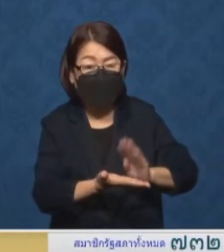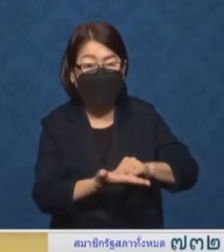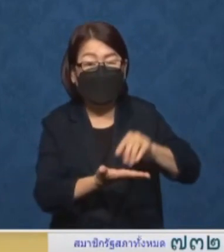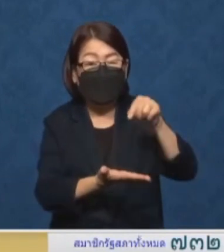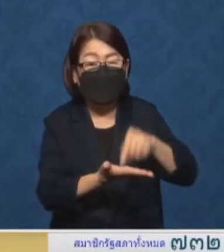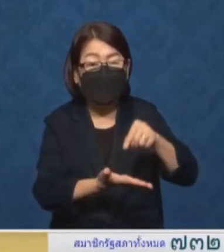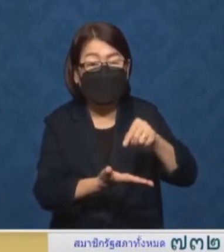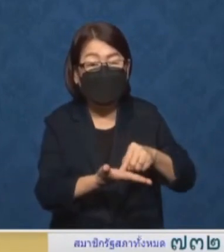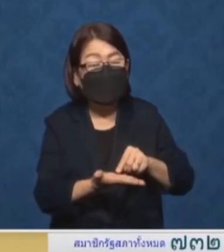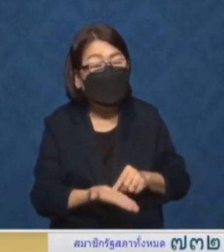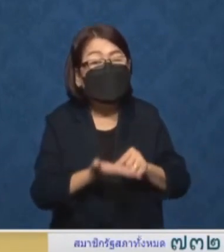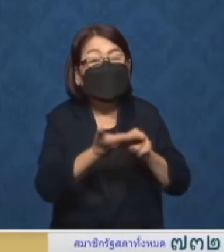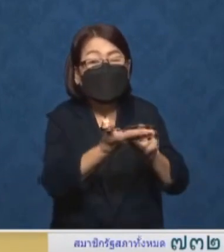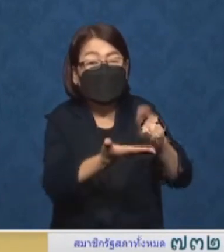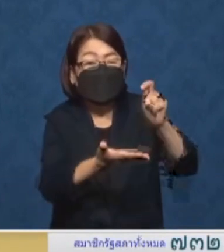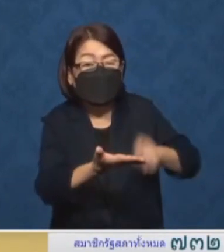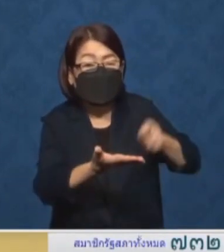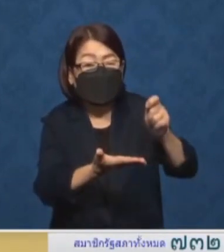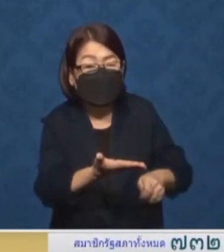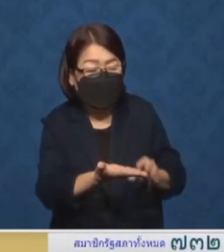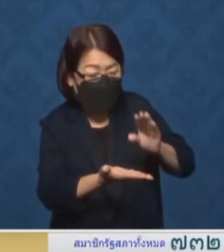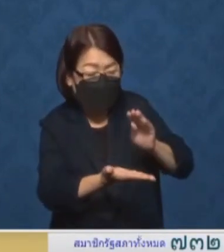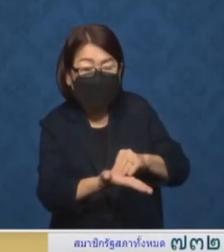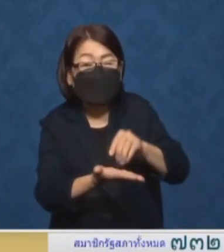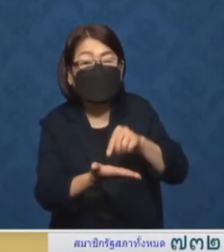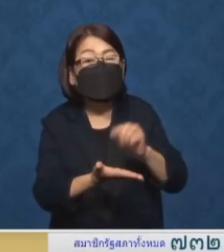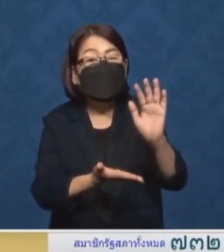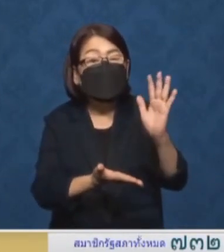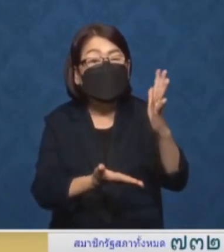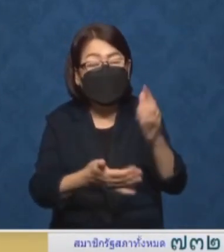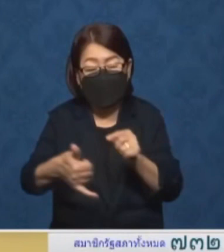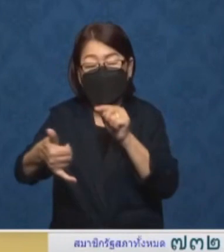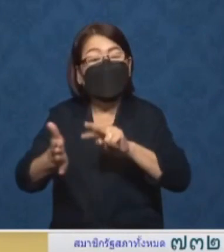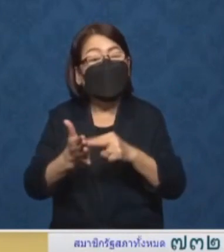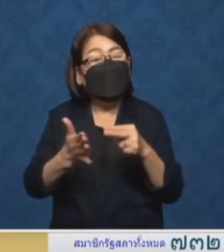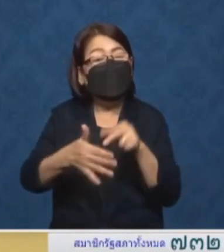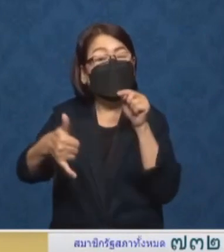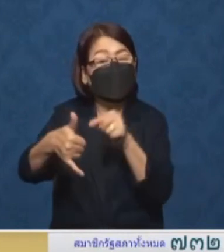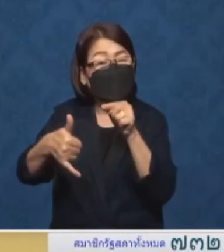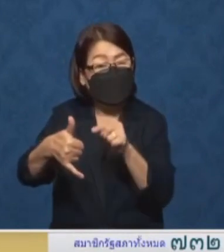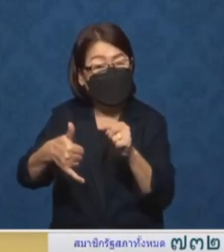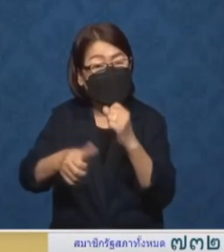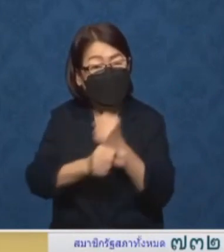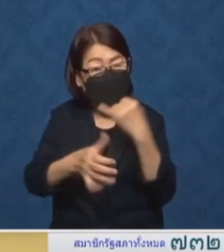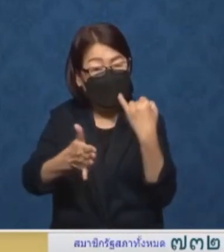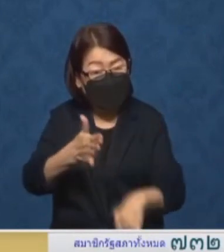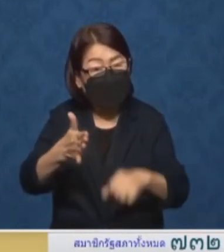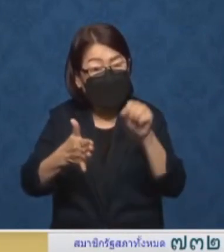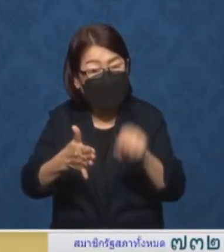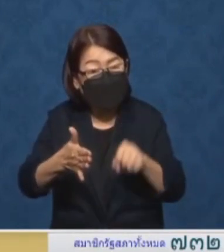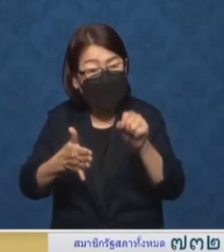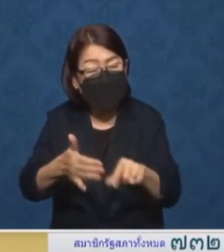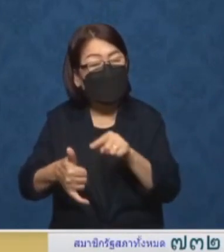หรือยื่นคำฟ้องต่อศาลผู้กระทำความผิดนั้นอาจยื่นคำร้องต่